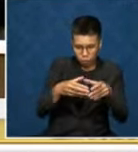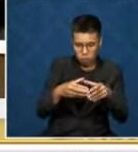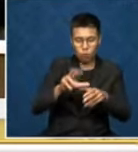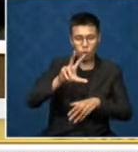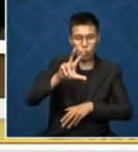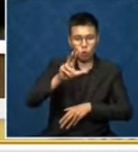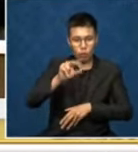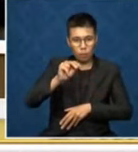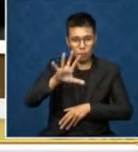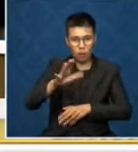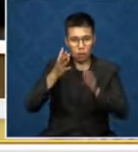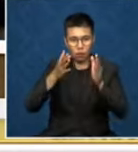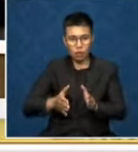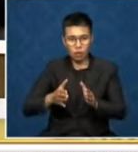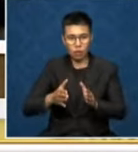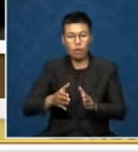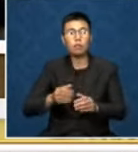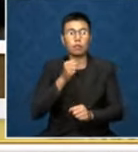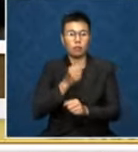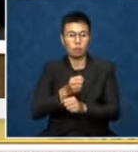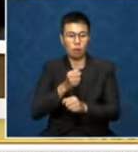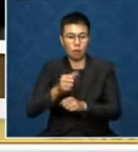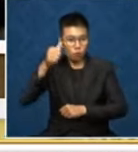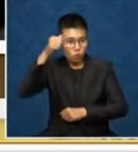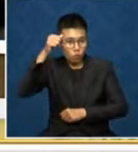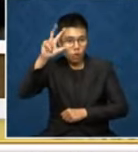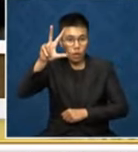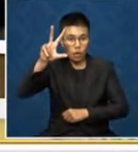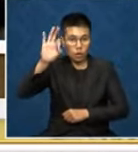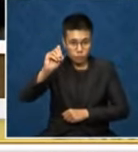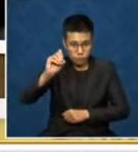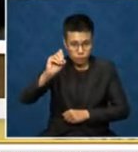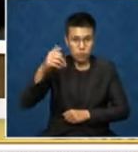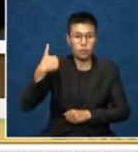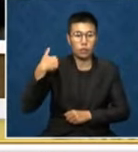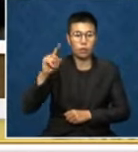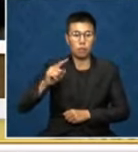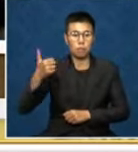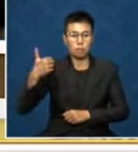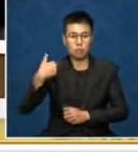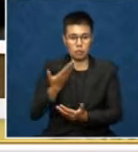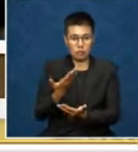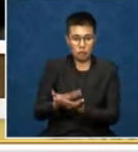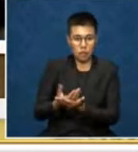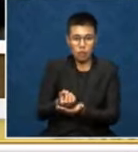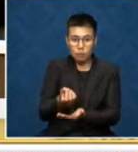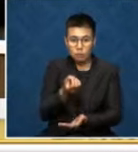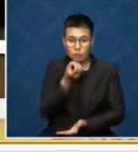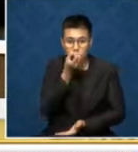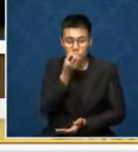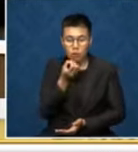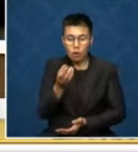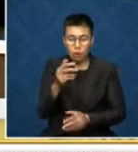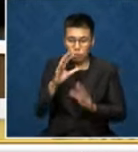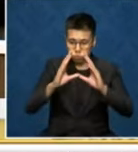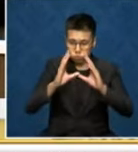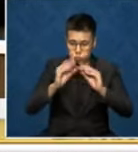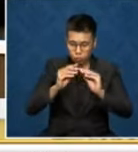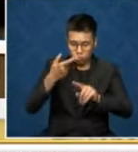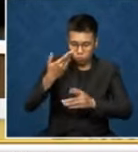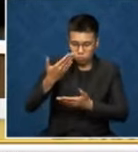า90วันการประชุมแต่ละวันเนี่ยใช้เงินทั้งเบี้ยประชุมทั้งค่าอาหารทั้งค่า